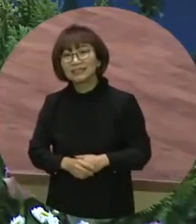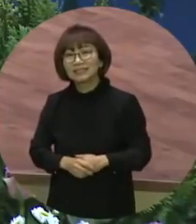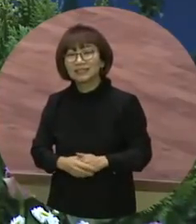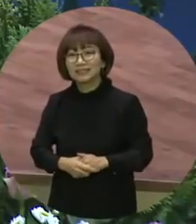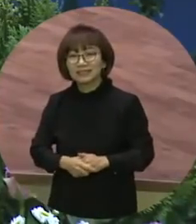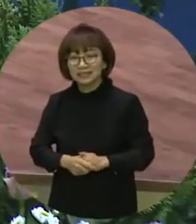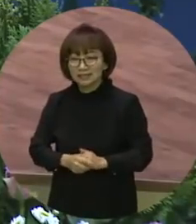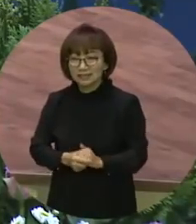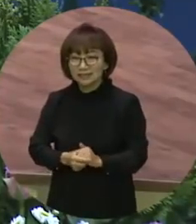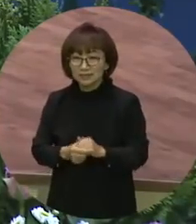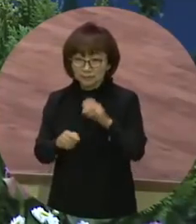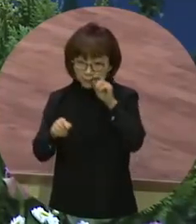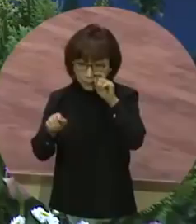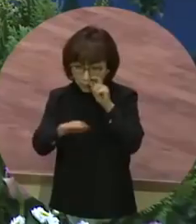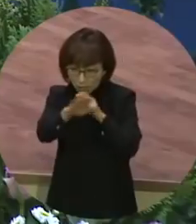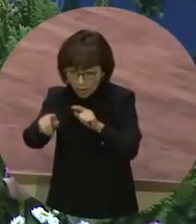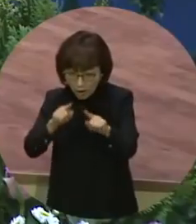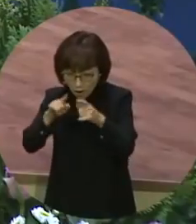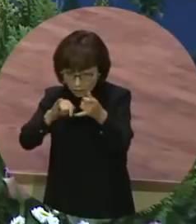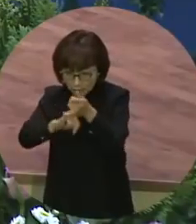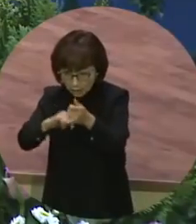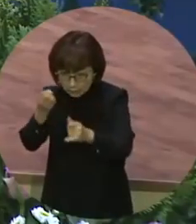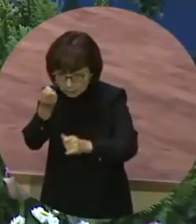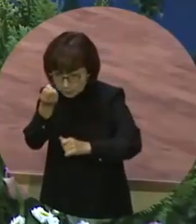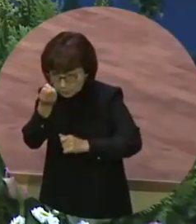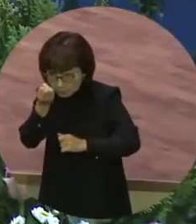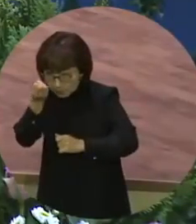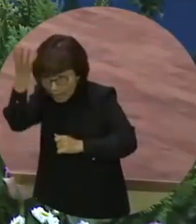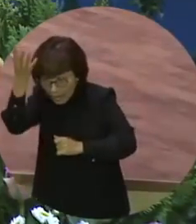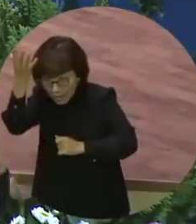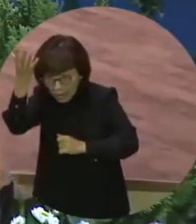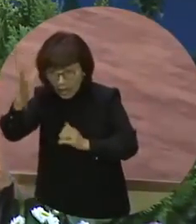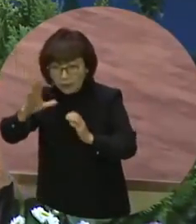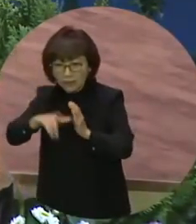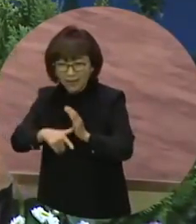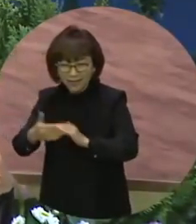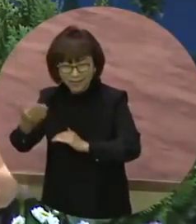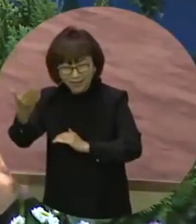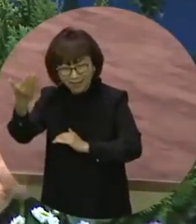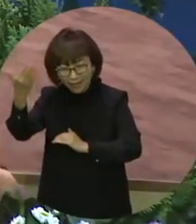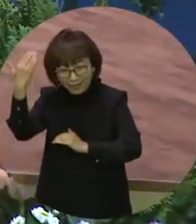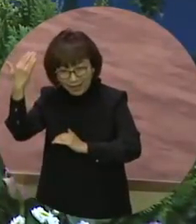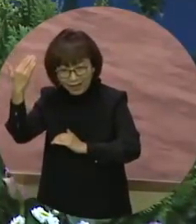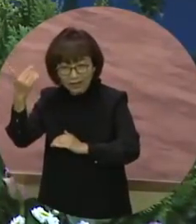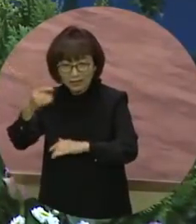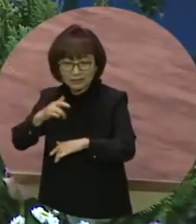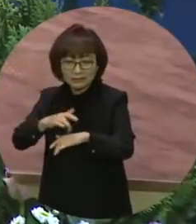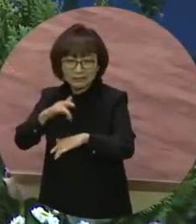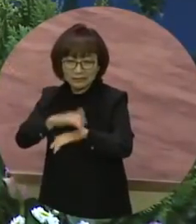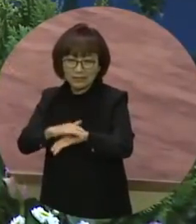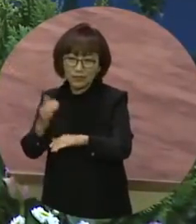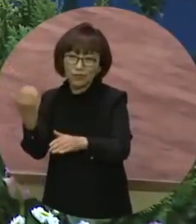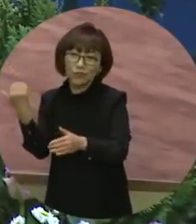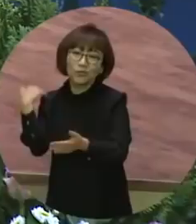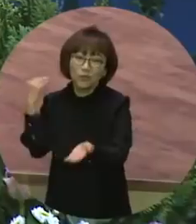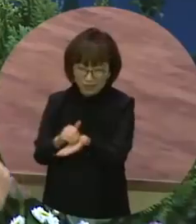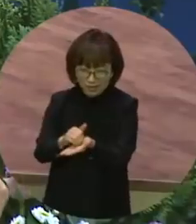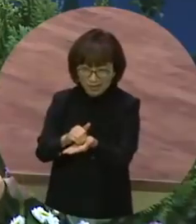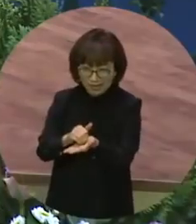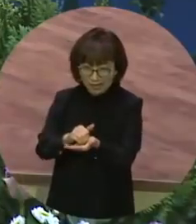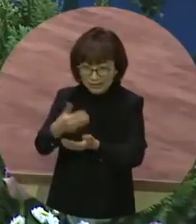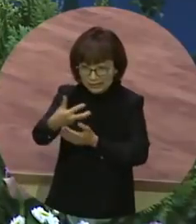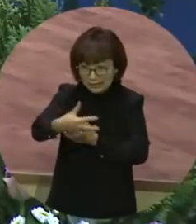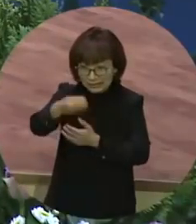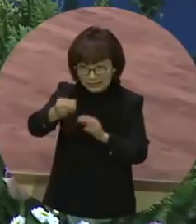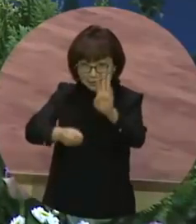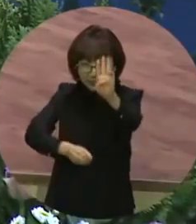놓치는 순간에 어떻게 돼요? 언약 놓쳐버리면 예털로 갑니다. 예털. 예습관으로 창세기 3장 나